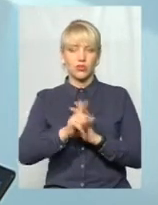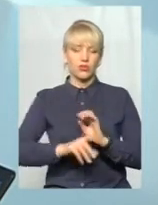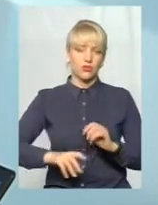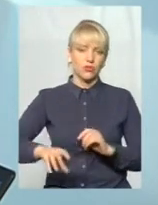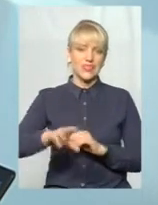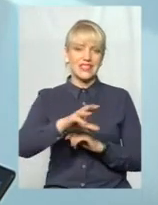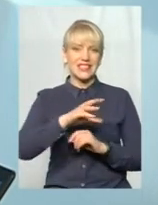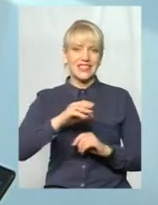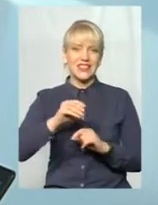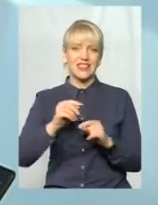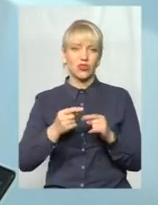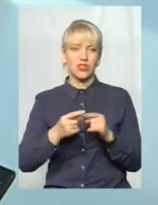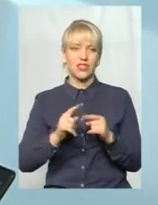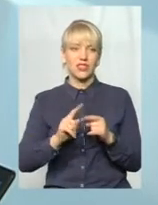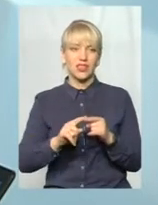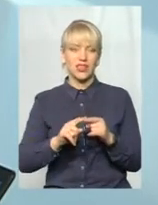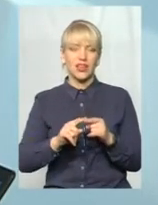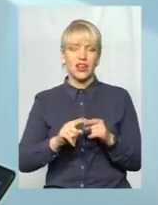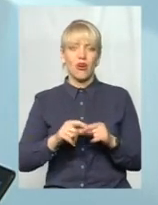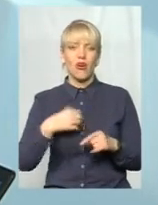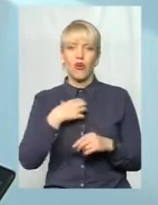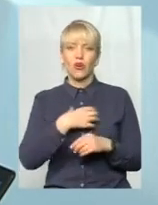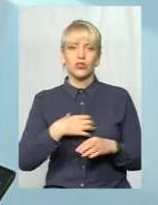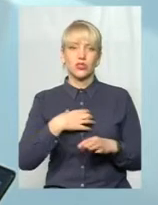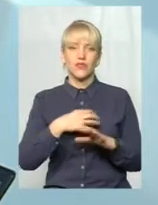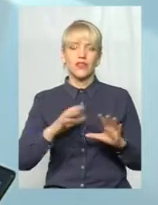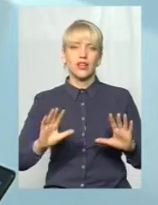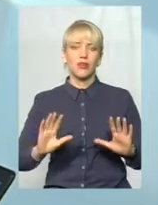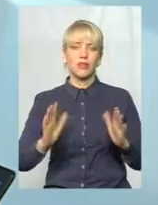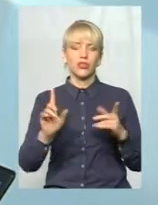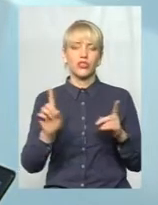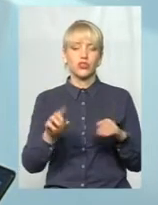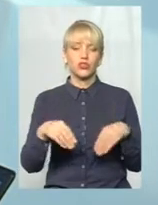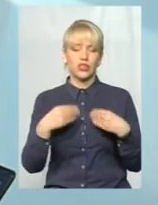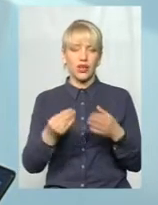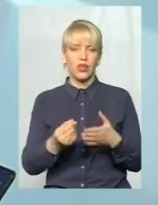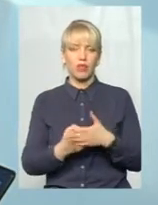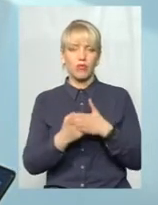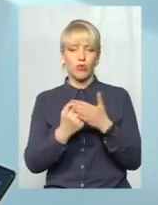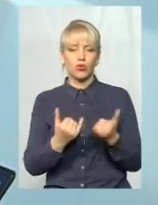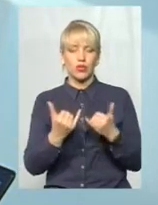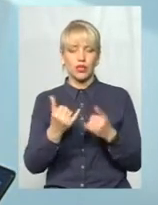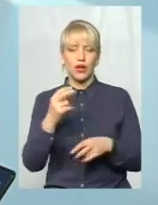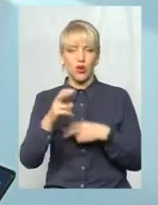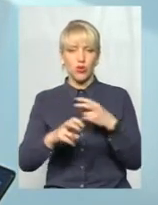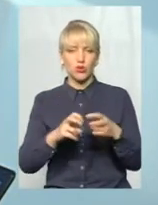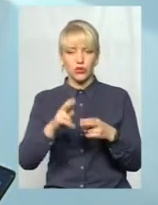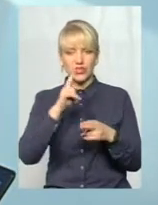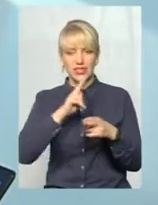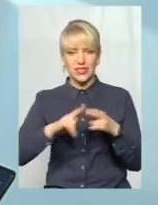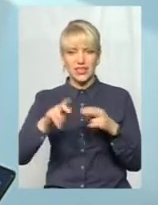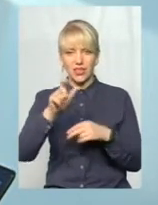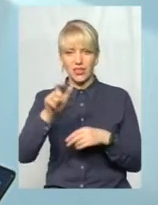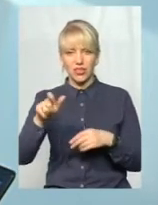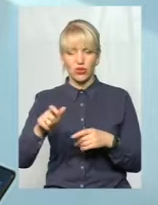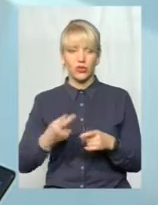таких цих іменно самих подій, які дали поштовх іменно зниклих безвісті, спочатку осіб взагалі